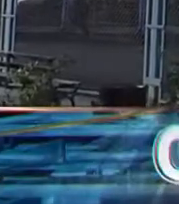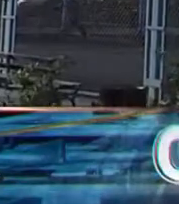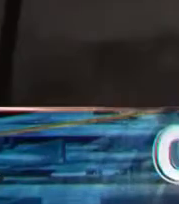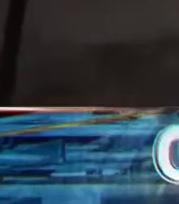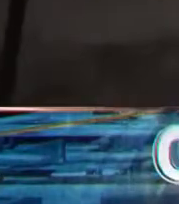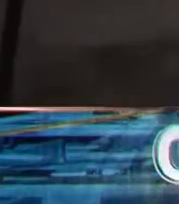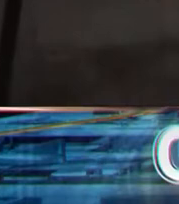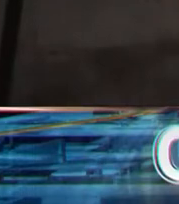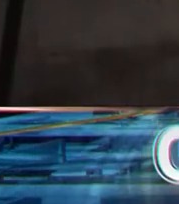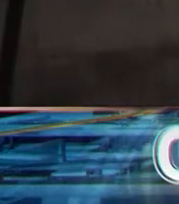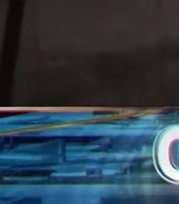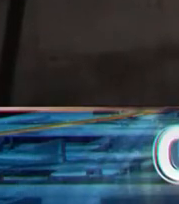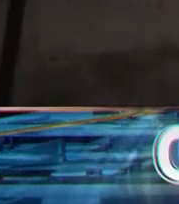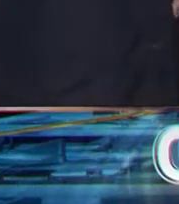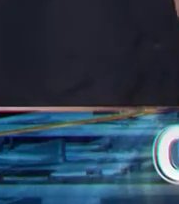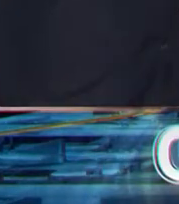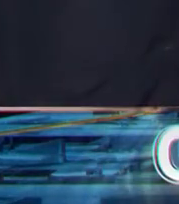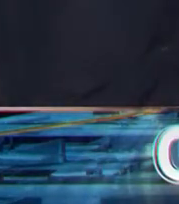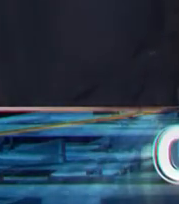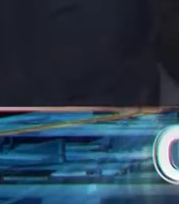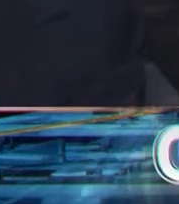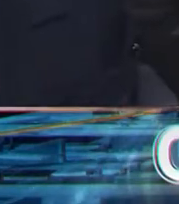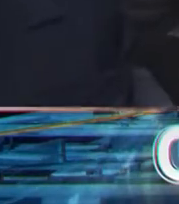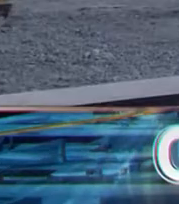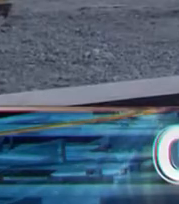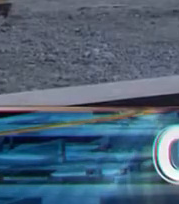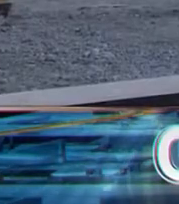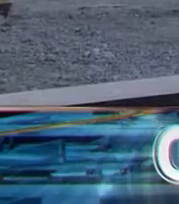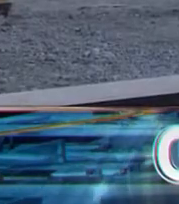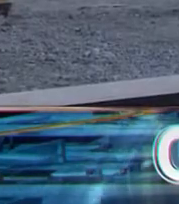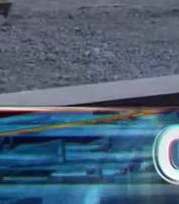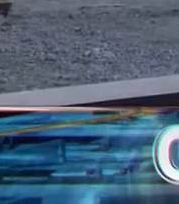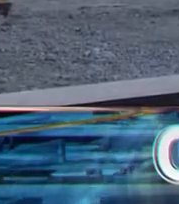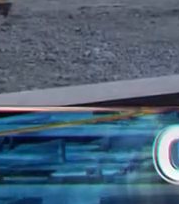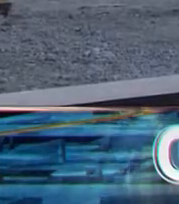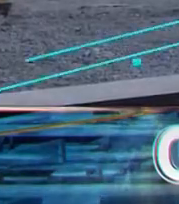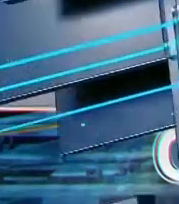завтра будет тепло вам а тинской области начинается отопительный сезон